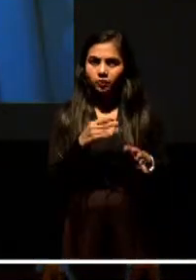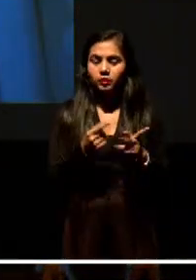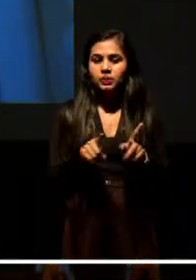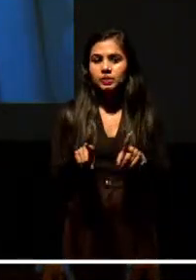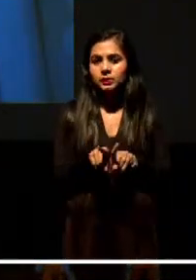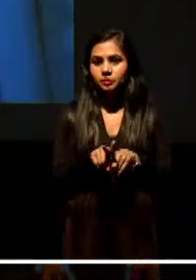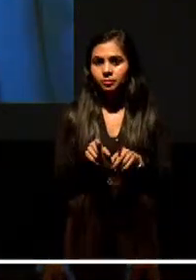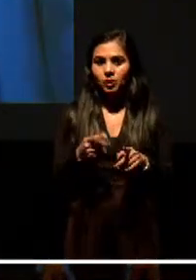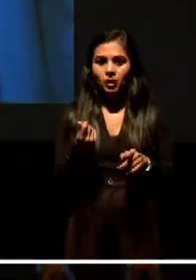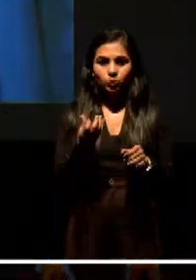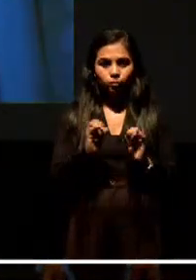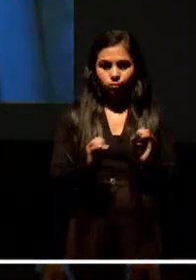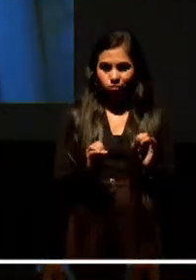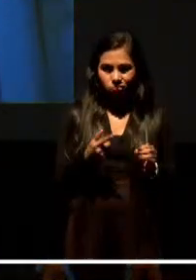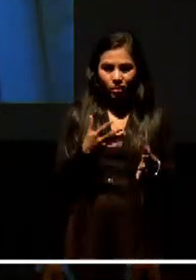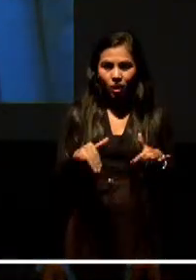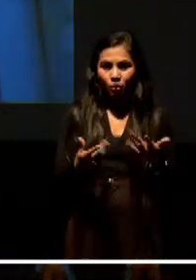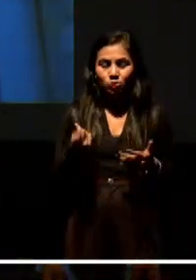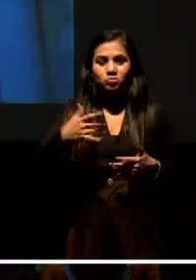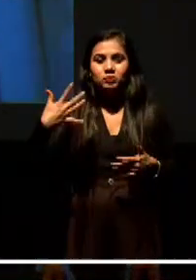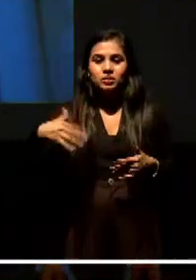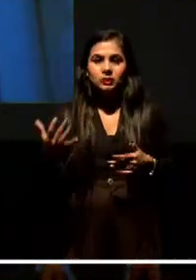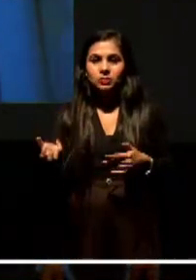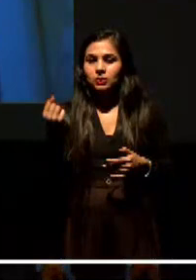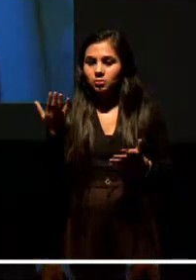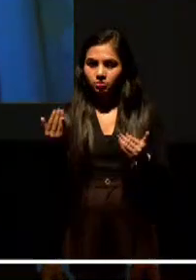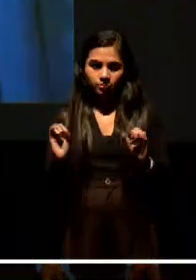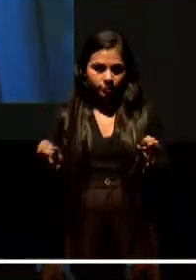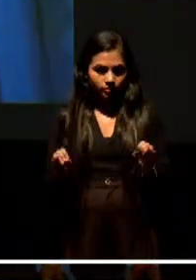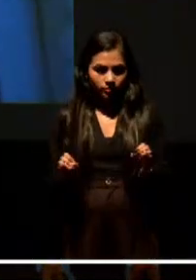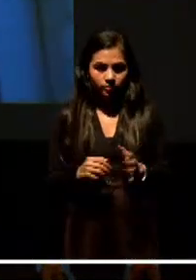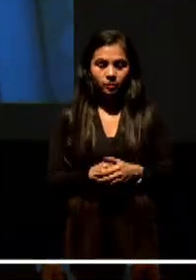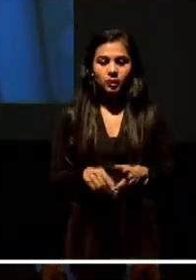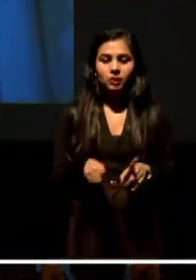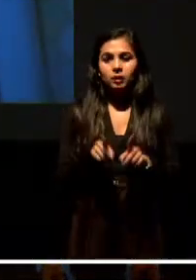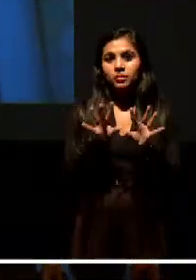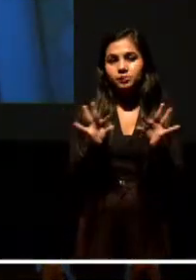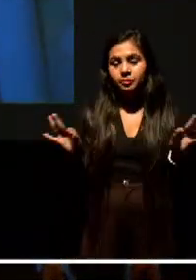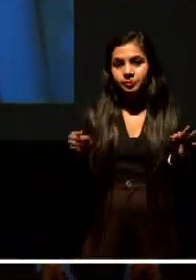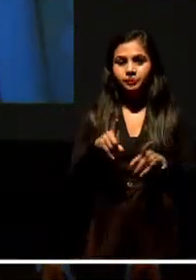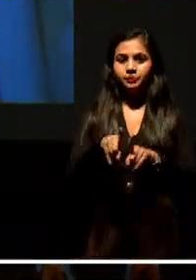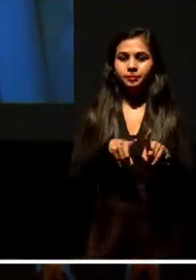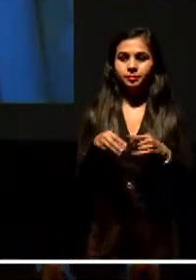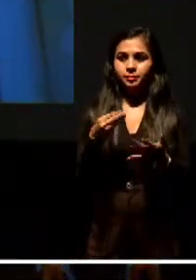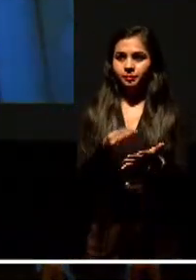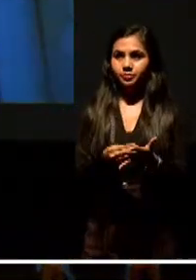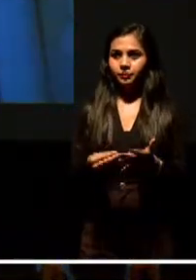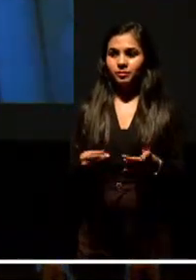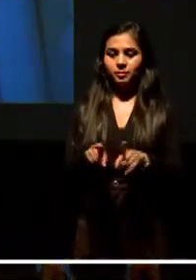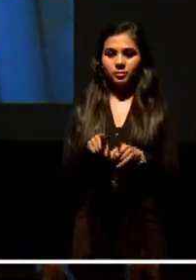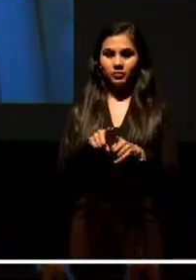तो वो महंगे प्रोडक्ट्स अफोर्ड नहीं कर सकते। मैं सिंपल सा एग्जांपल दूं तो टॉकिंग कैलकुलेटर